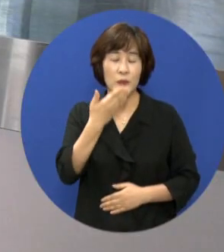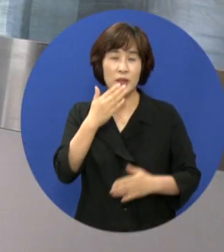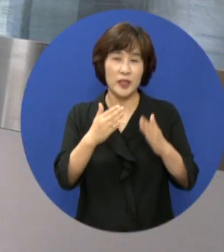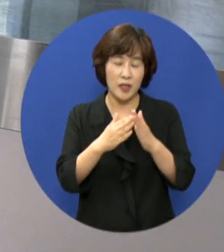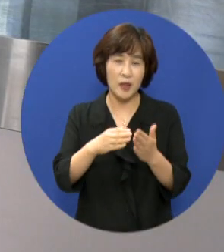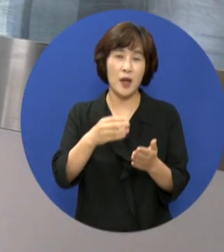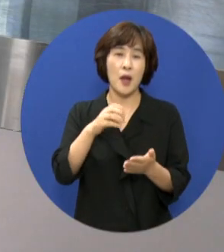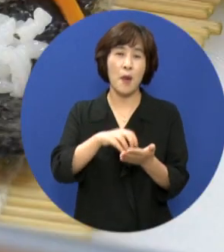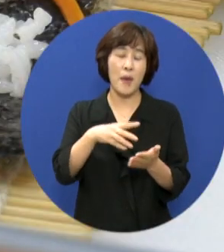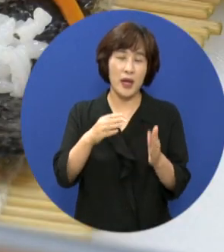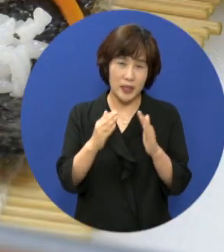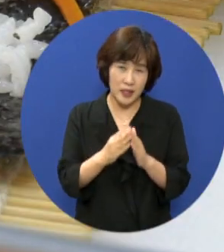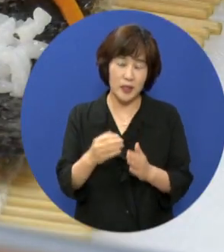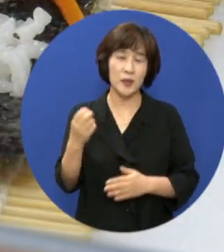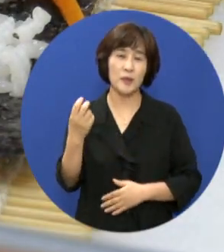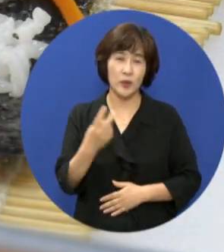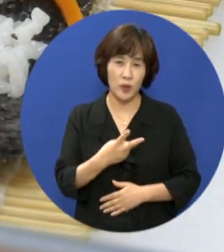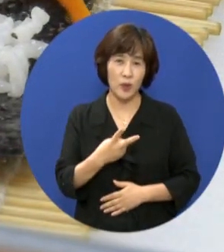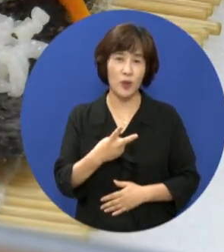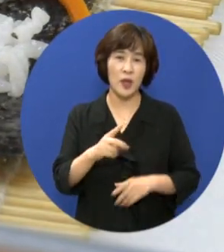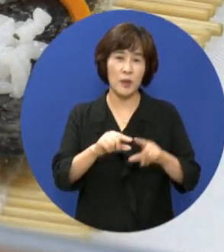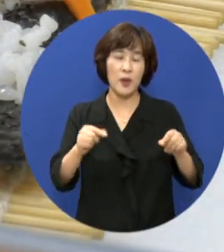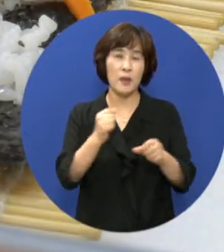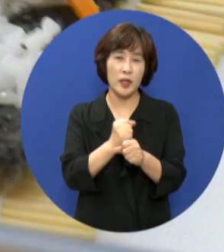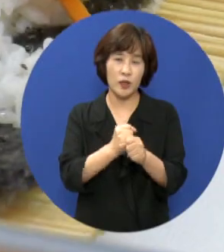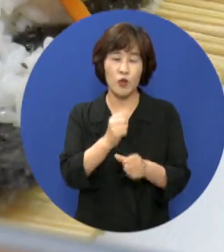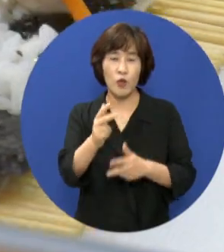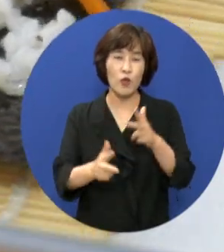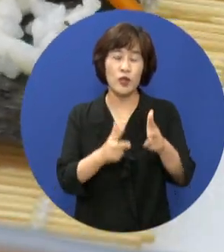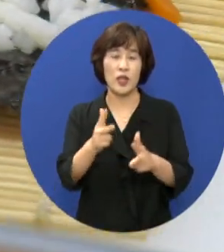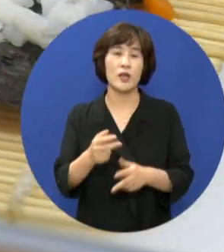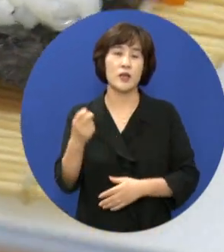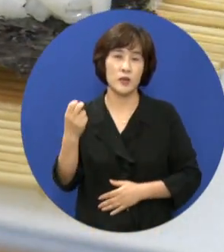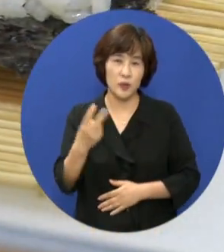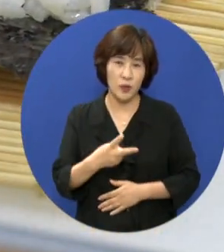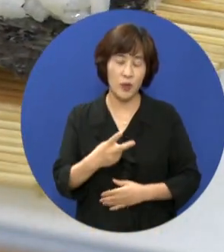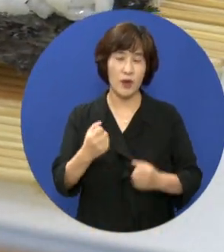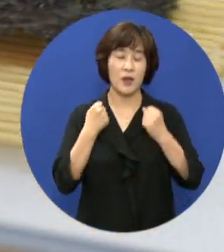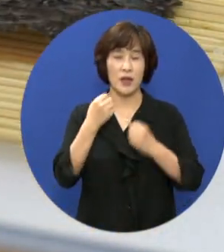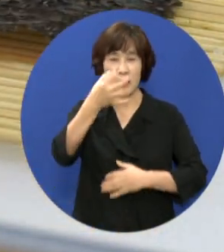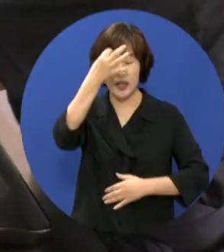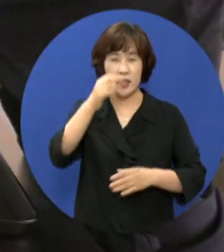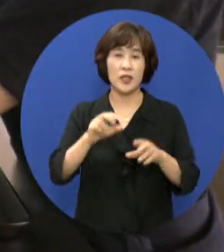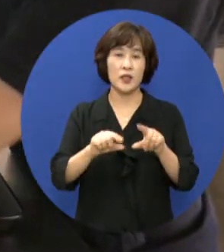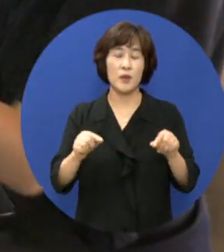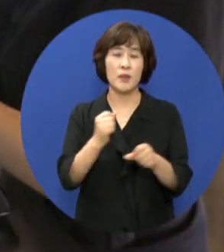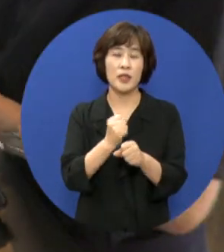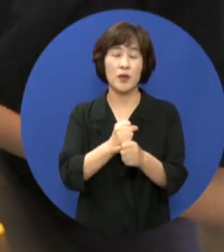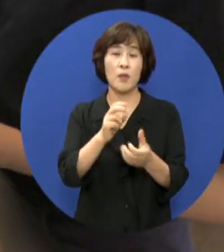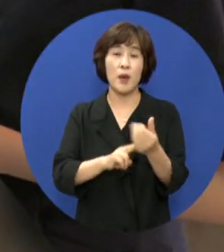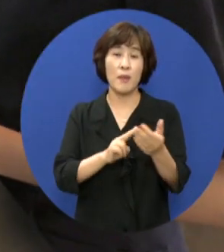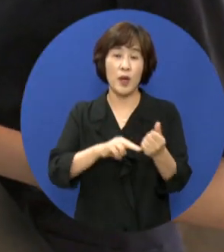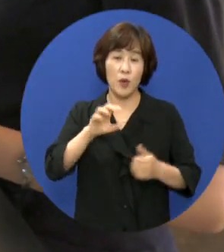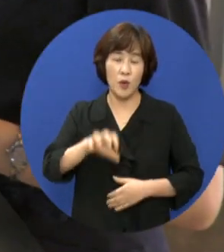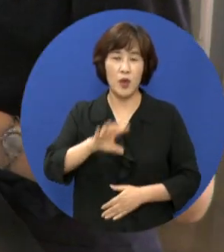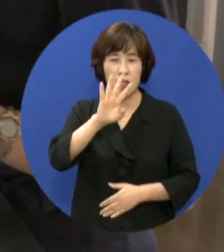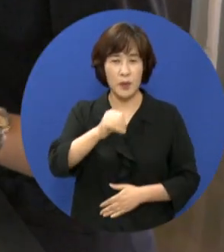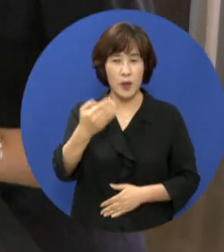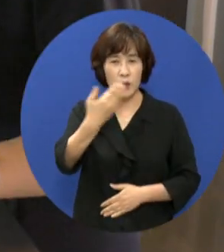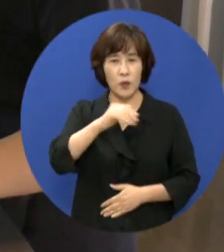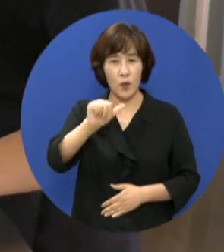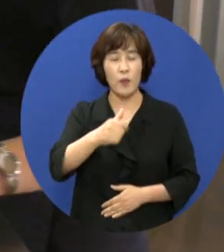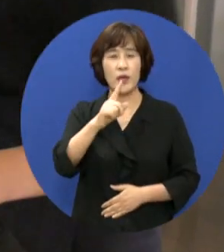음식점 제과점 등 식품접객업소 와 식품제조 가공 없소 건강기능식품 제조 판매업소 등